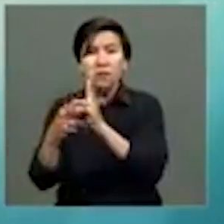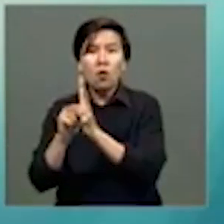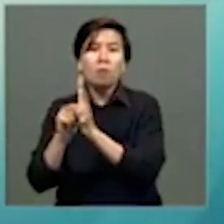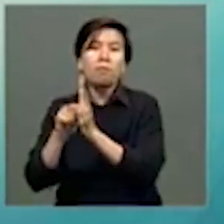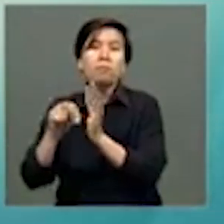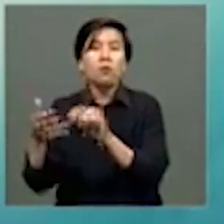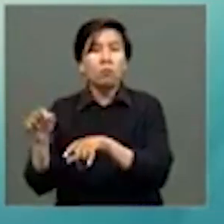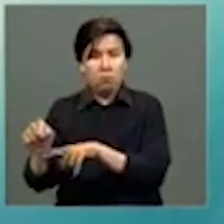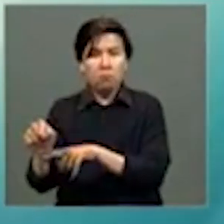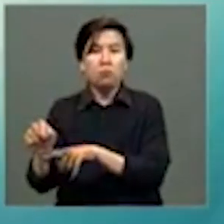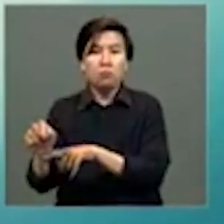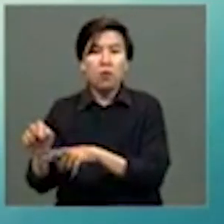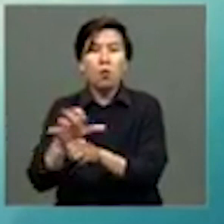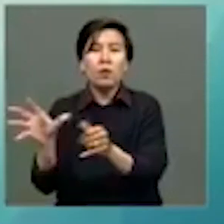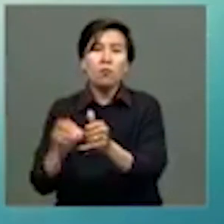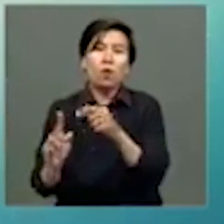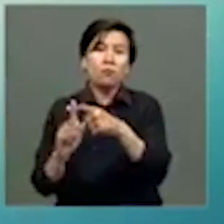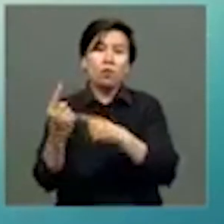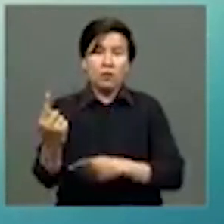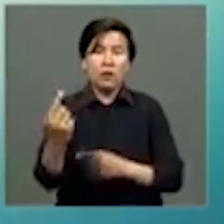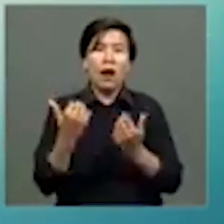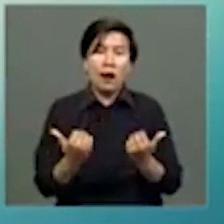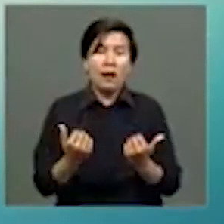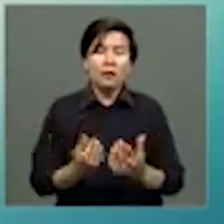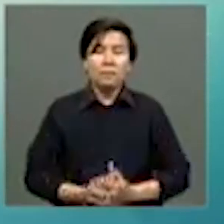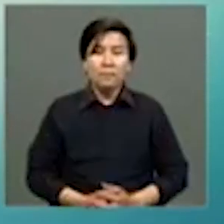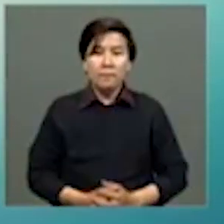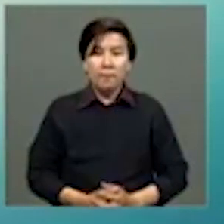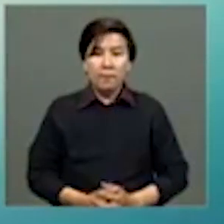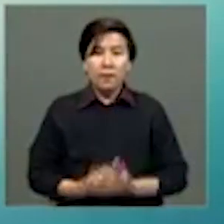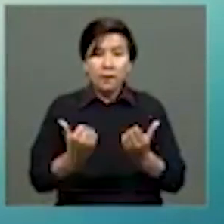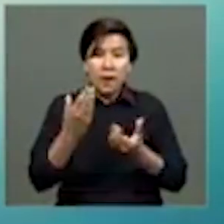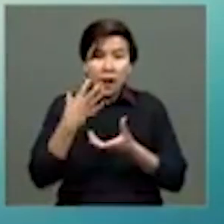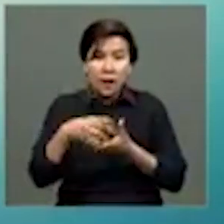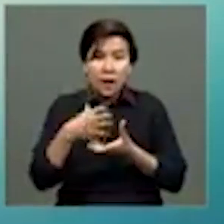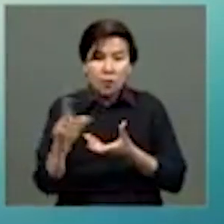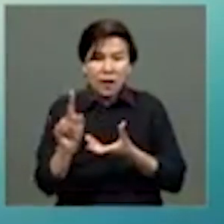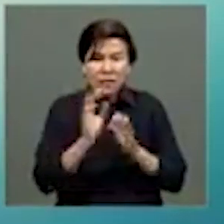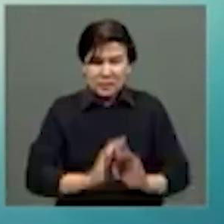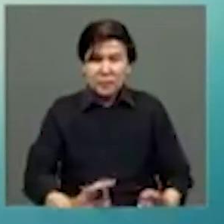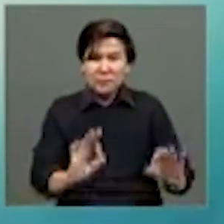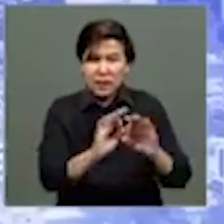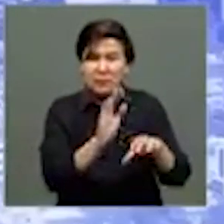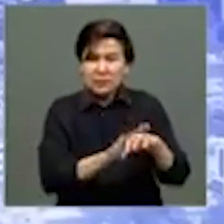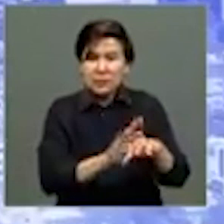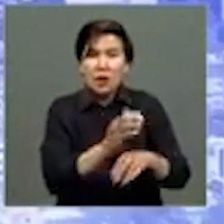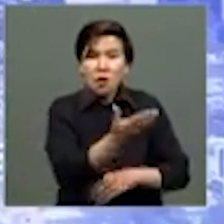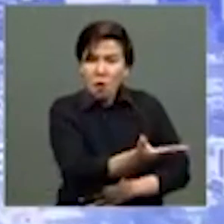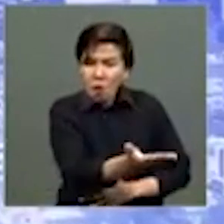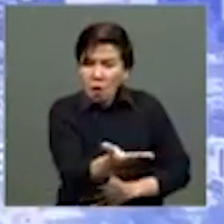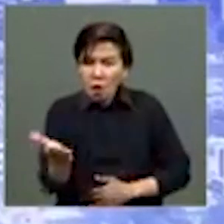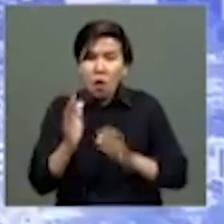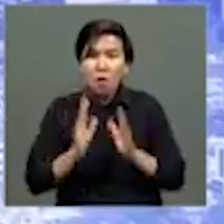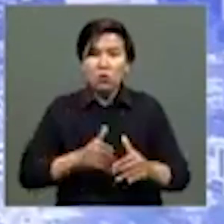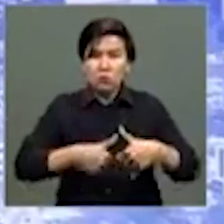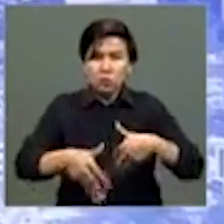มีผู้ติดเชื้อ1รายนะคะมาเน้นย้ำในประเด็นนี้กันนิดนึงค่ะการที่เราขอร้องขอความร่วมมือให้ประชาช